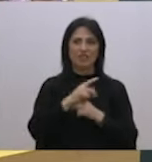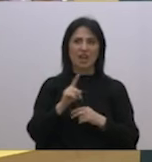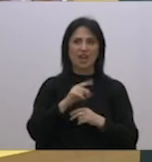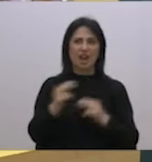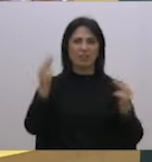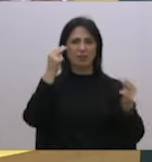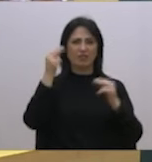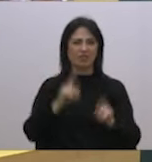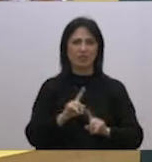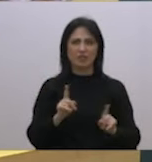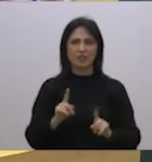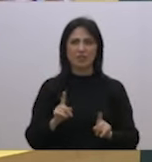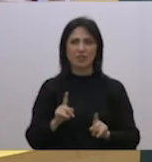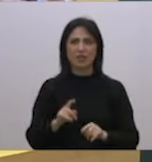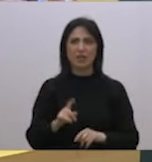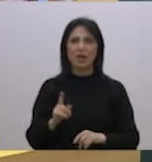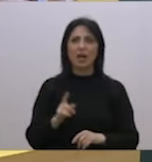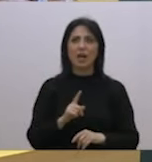raga, se vede, cu elas.